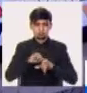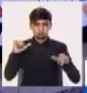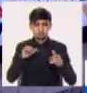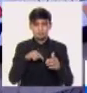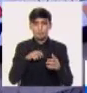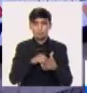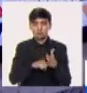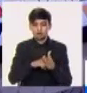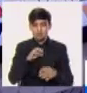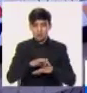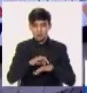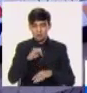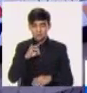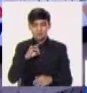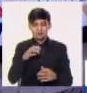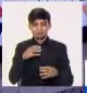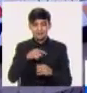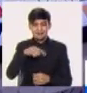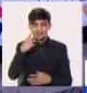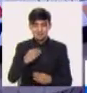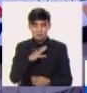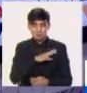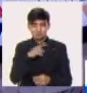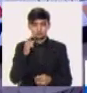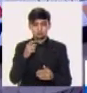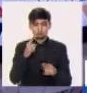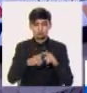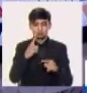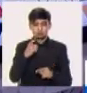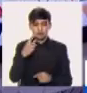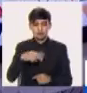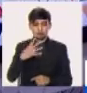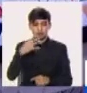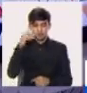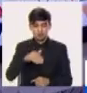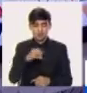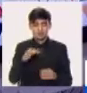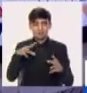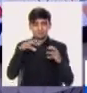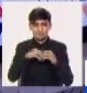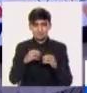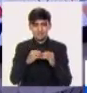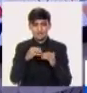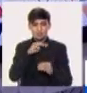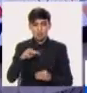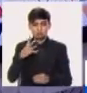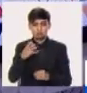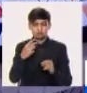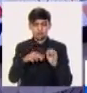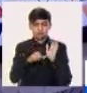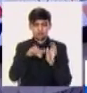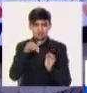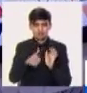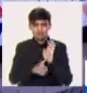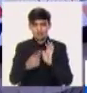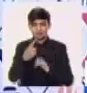заболевших. За минувшие сутки плюс 124 тысячи зараженных. В итоге 10 миллионов 426 тысяч